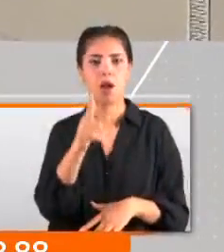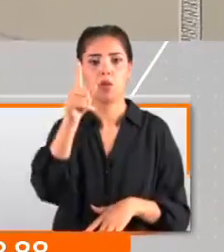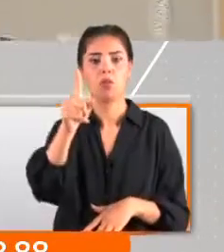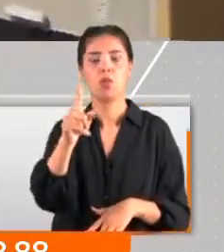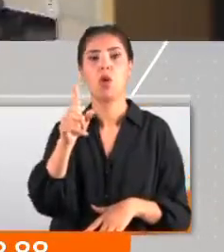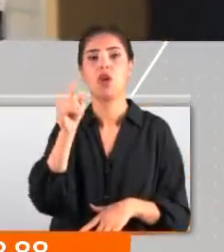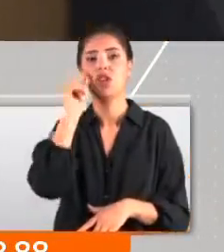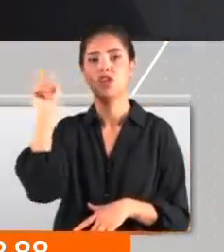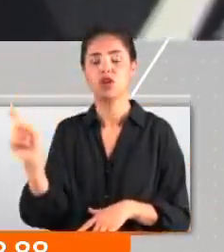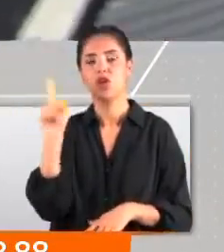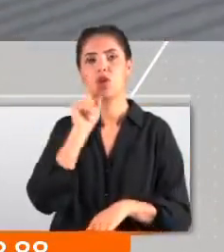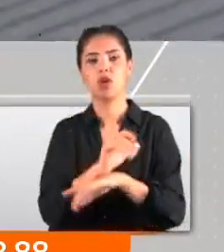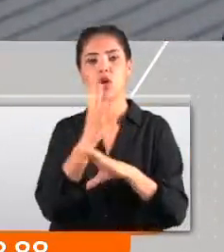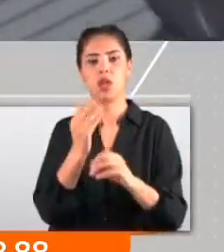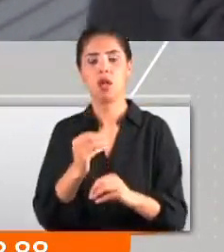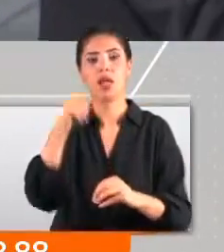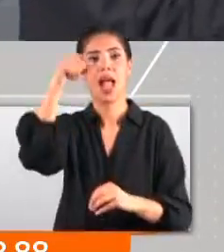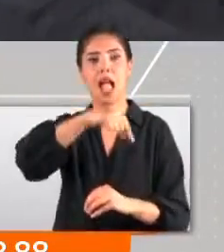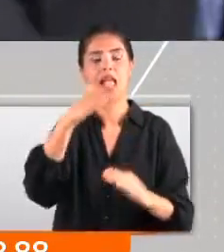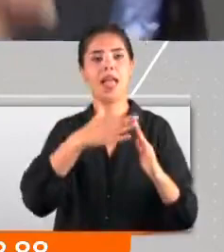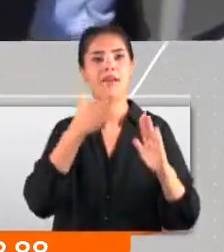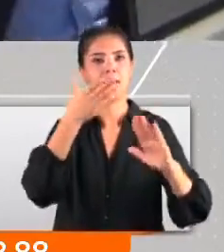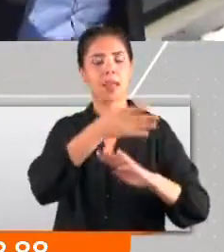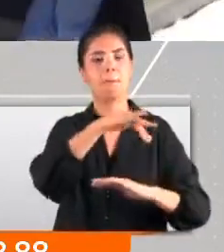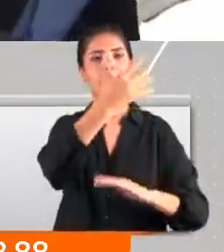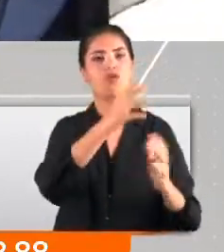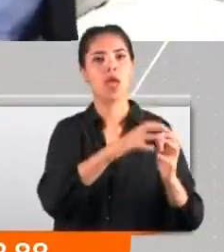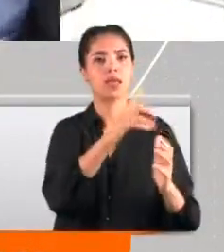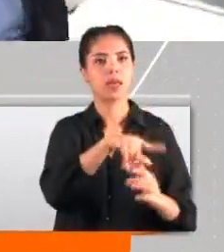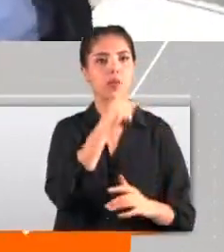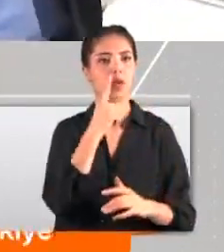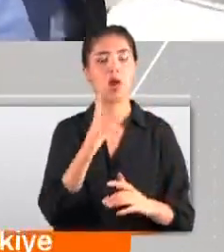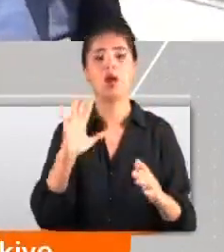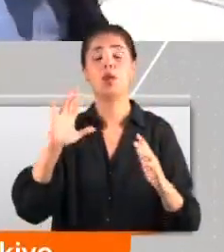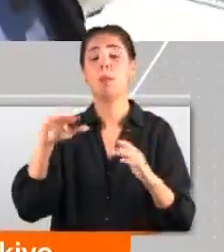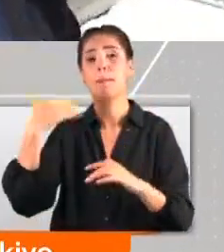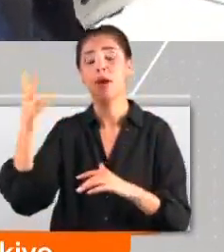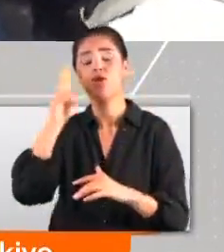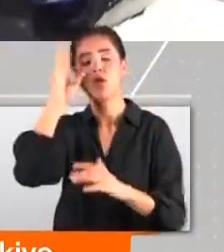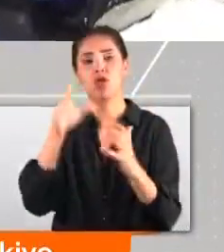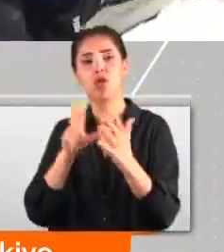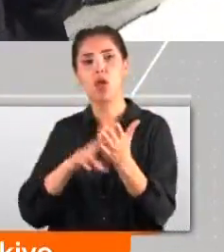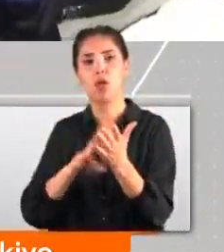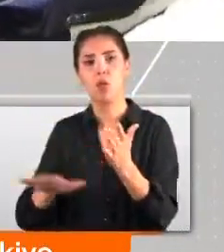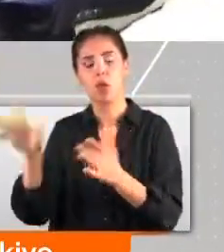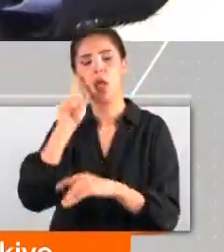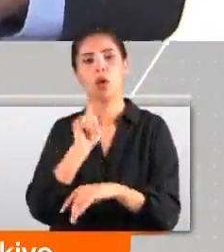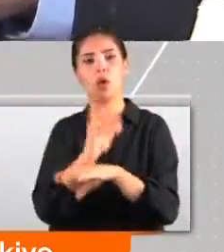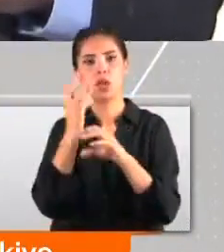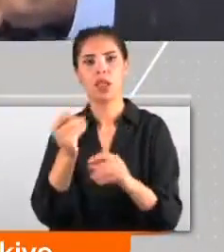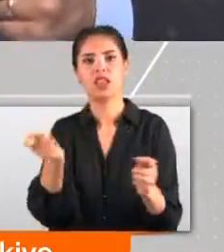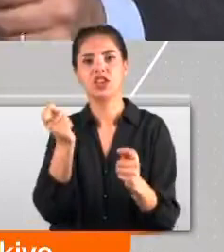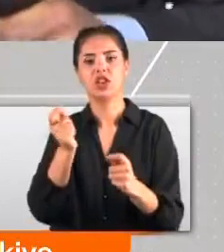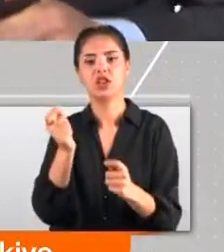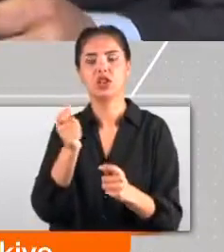anlarda eş zamanlı olarak diğer ekipler de dairenin içine girdi ve içerideki diğer çete elemanlarını gözaltına aldı ve iş adamını o